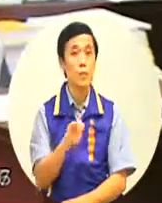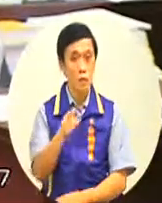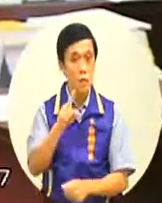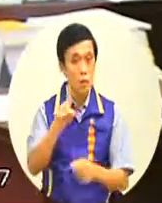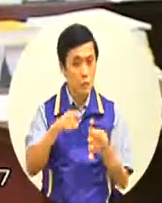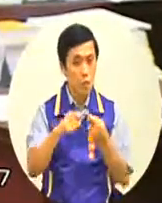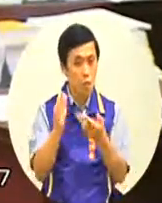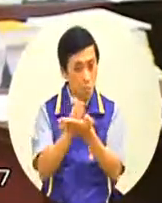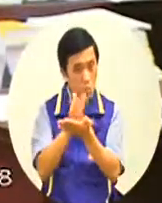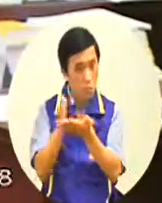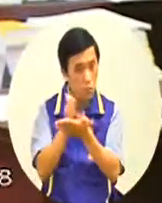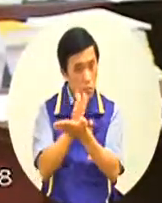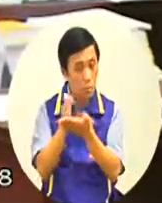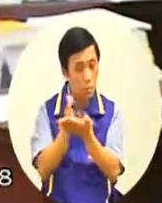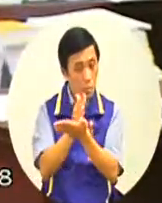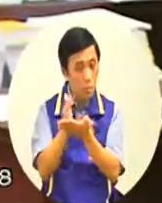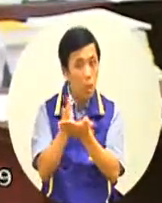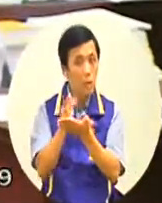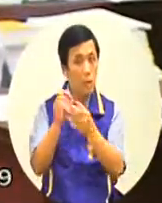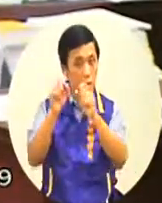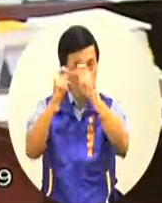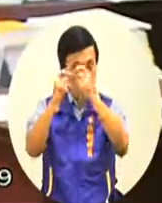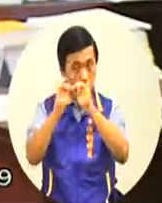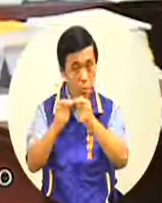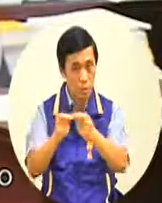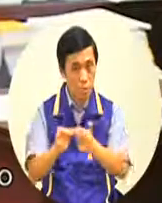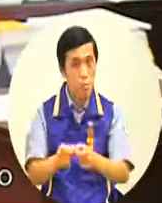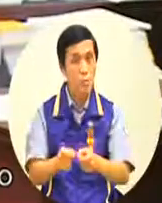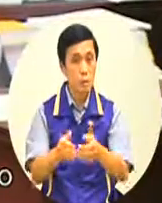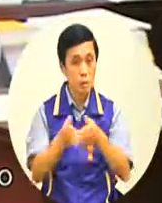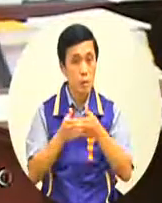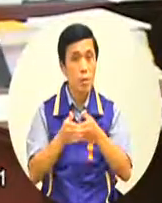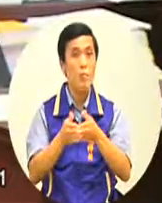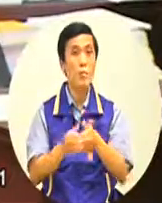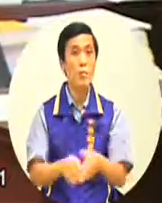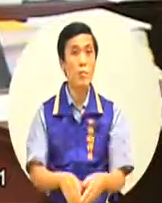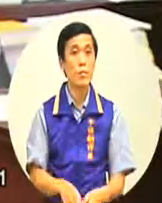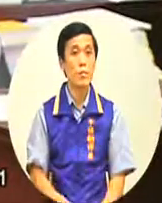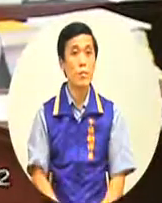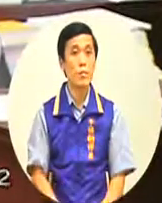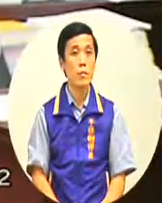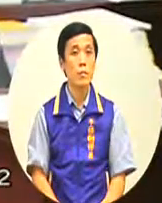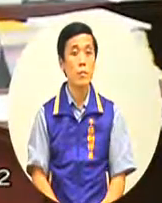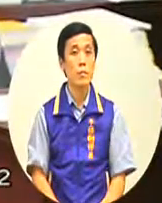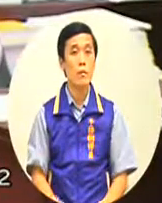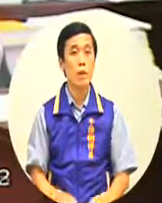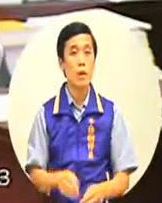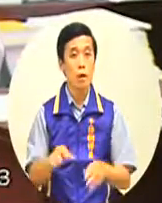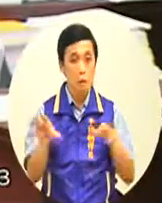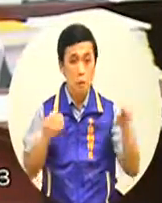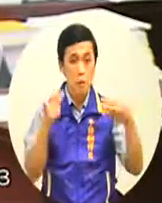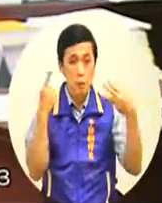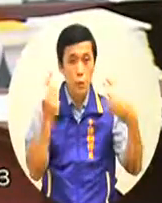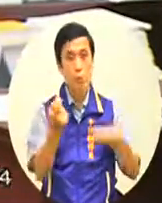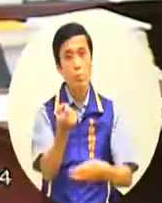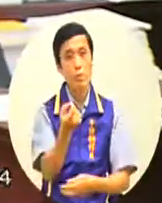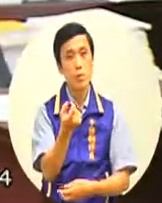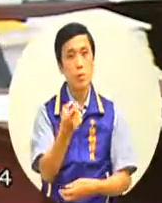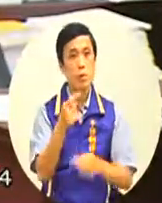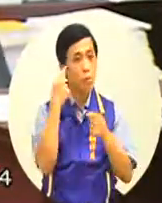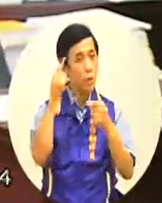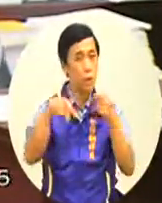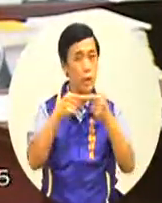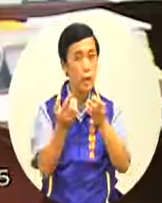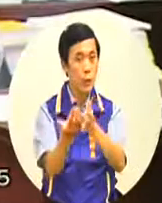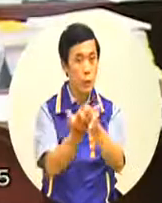量跟考量的客观的一些指标再去做处理。所以资源就这么多，明年度的预算其